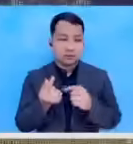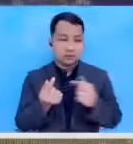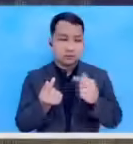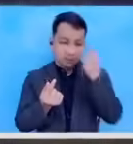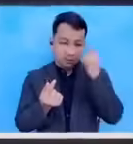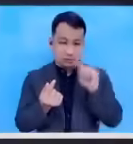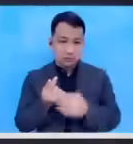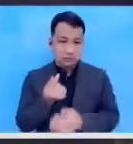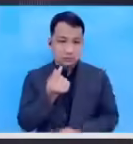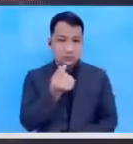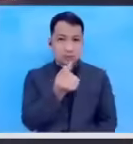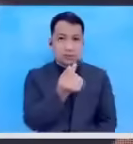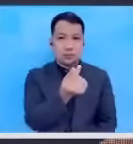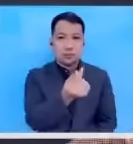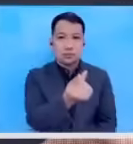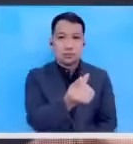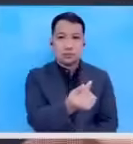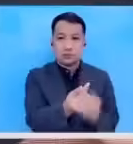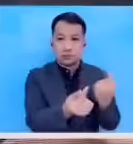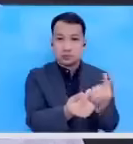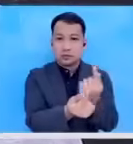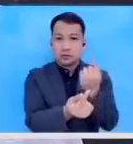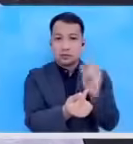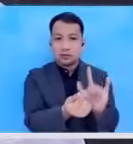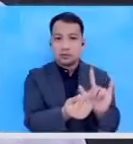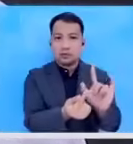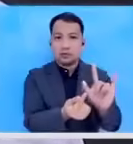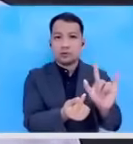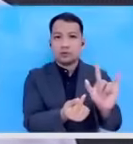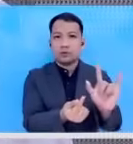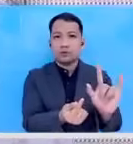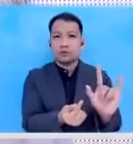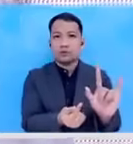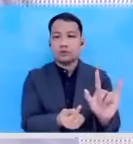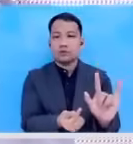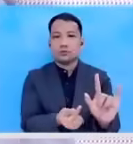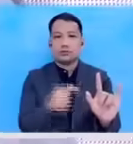nakaraan para magmahal sa'yo.